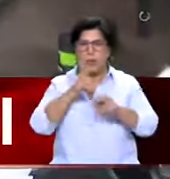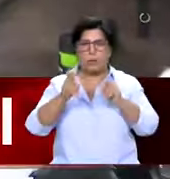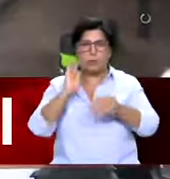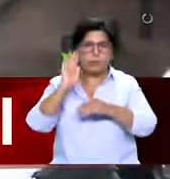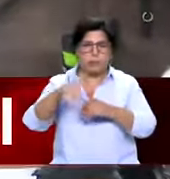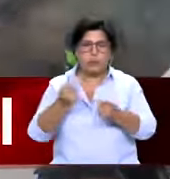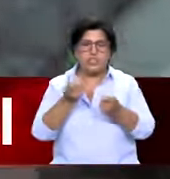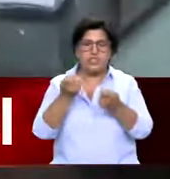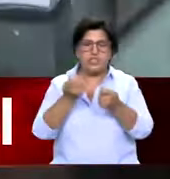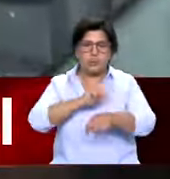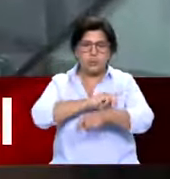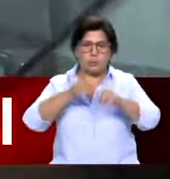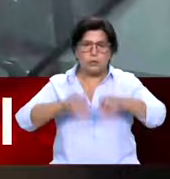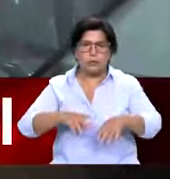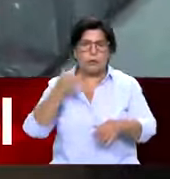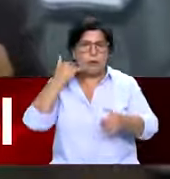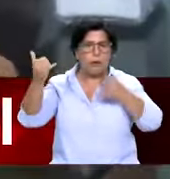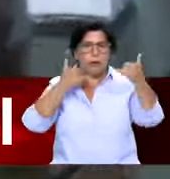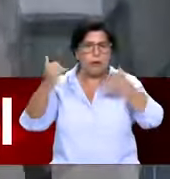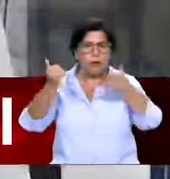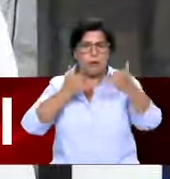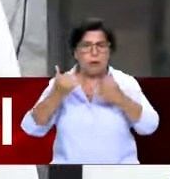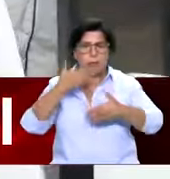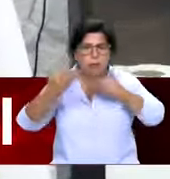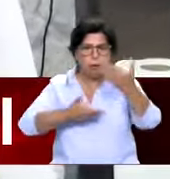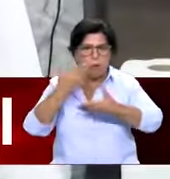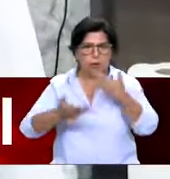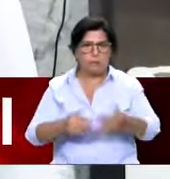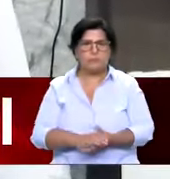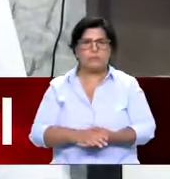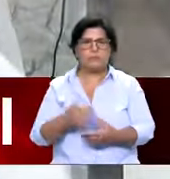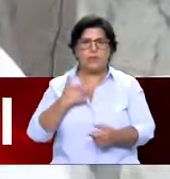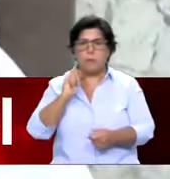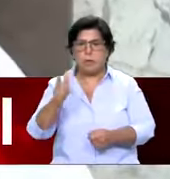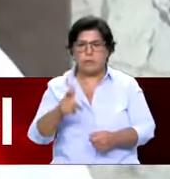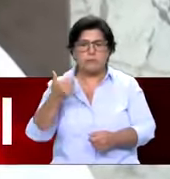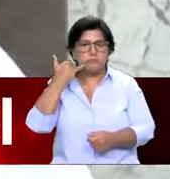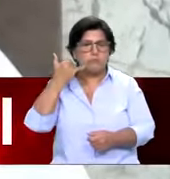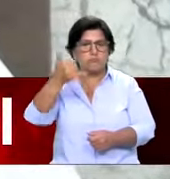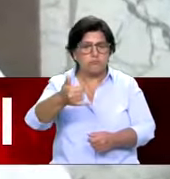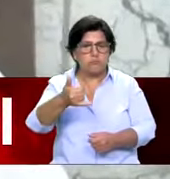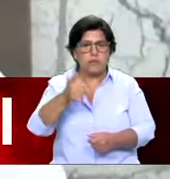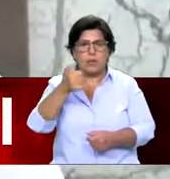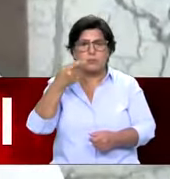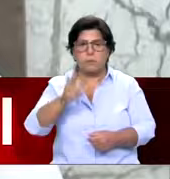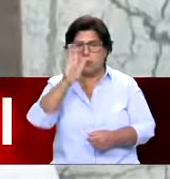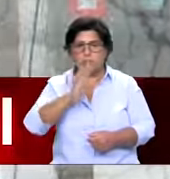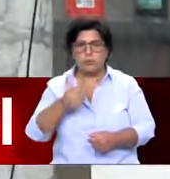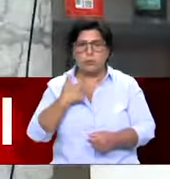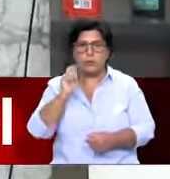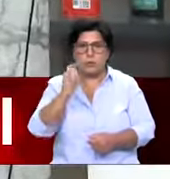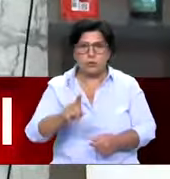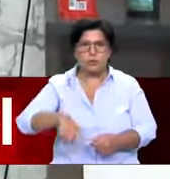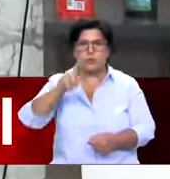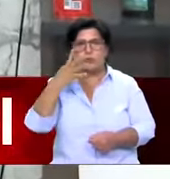İşi gücü bıraktı, arayanlara derdini anlatmaya başladı. Ben yatırım amaçlı arıyorum. Dedi 6500 lira yatırıyorsun,